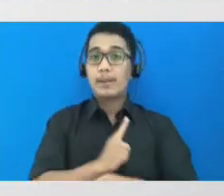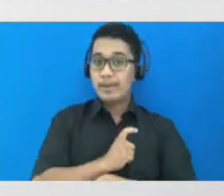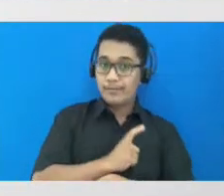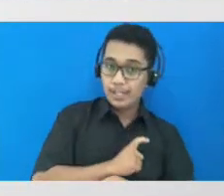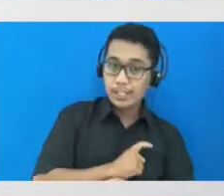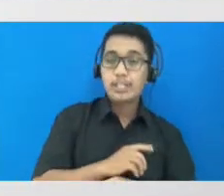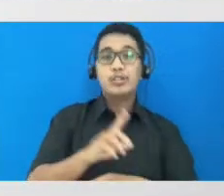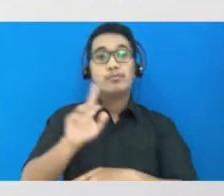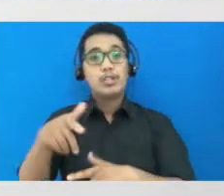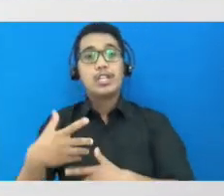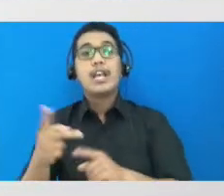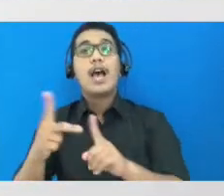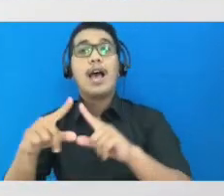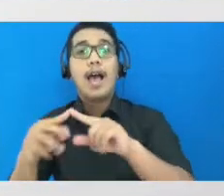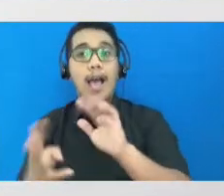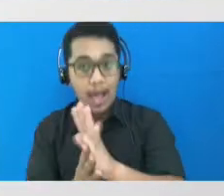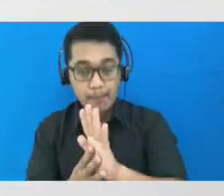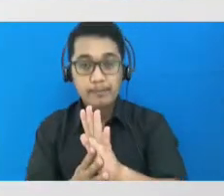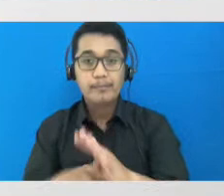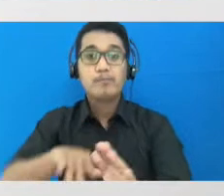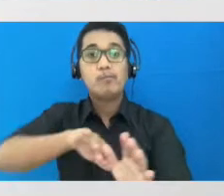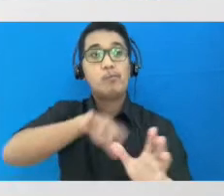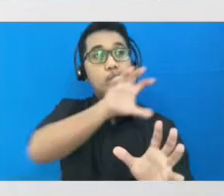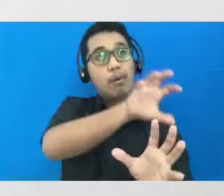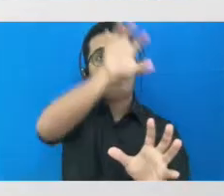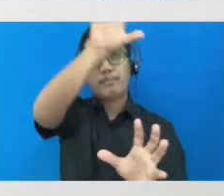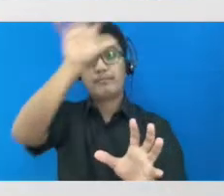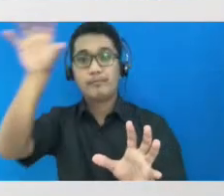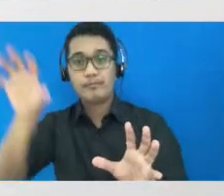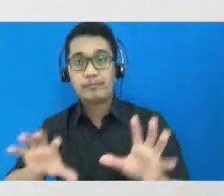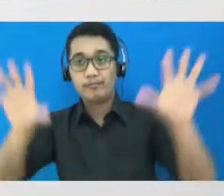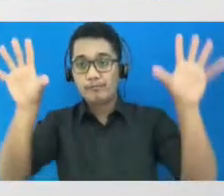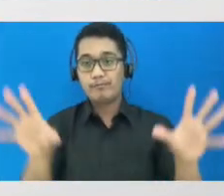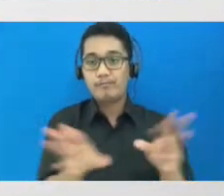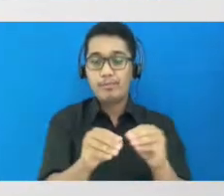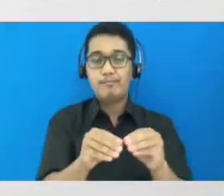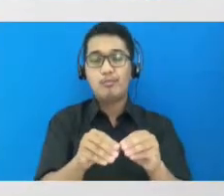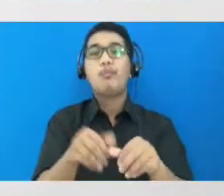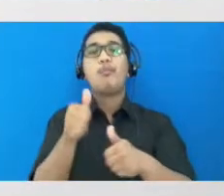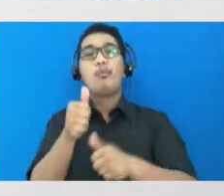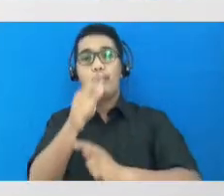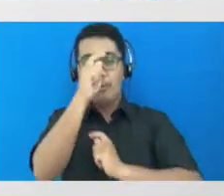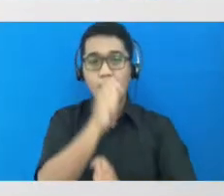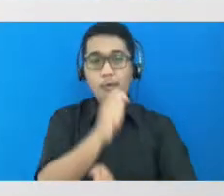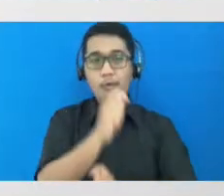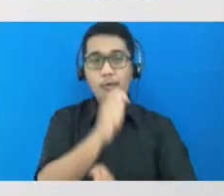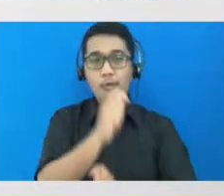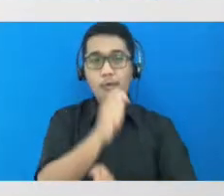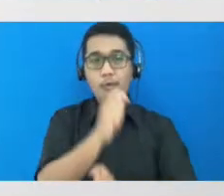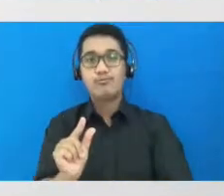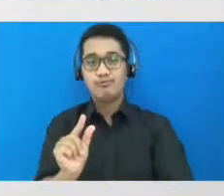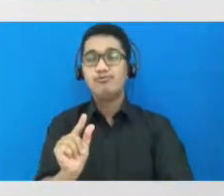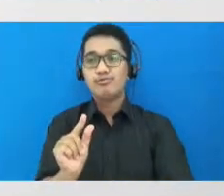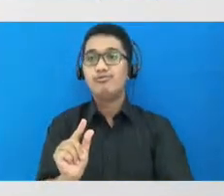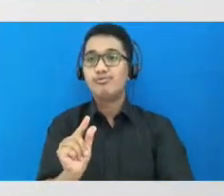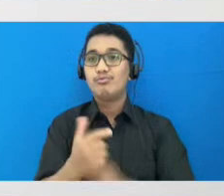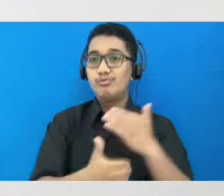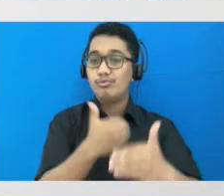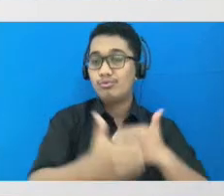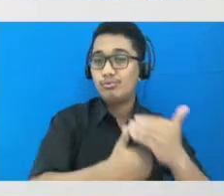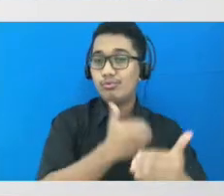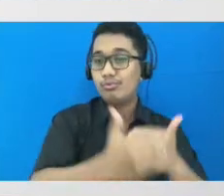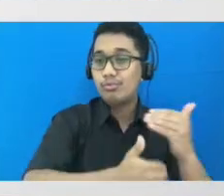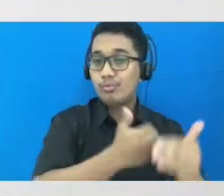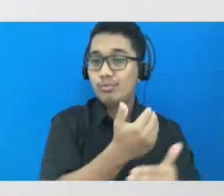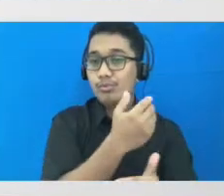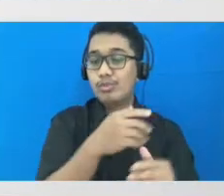rights, demokrasi, yang semuanya adalah fundamental rights yang diakui di EU, dan pelaksanaannya berlangsung dengan